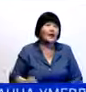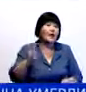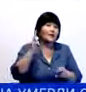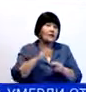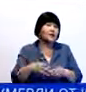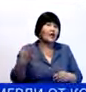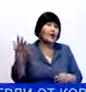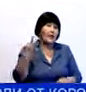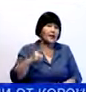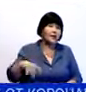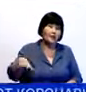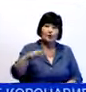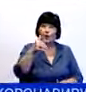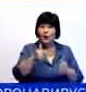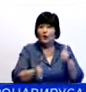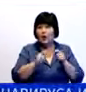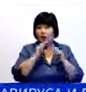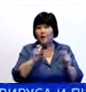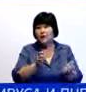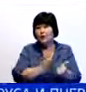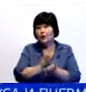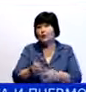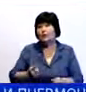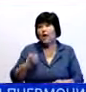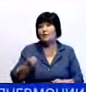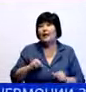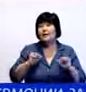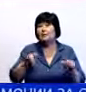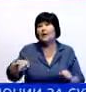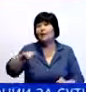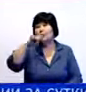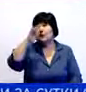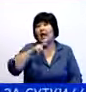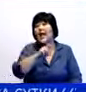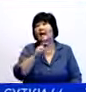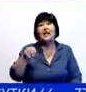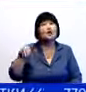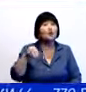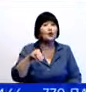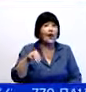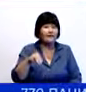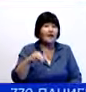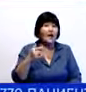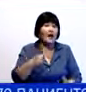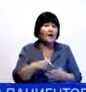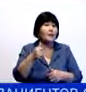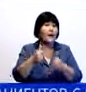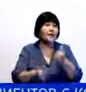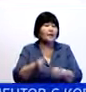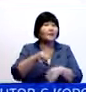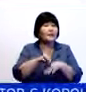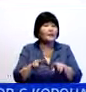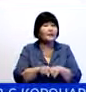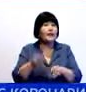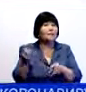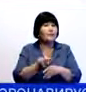Завершился пятый республиканский турнир на призы заслуженного мастера спорта Республики Казахстан Элизабет Турсунбаевой. Отметим, соревнования проводились